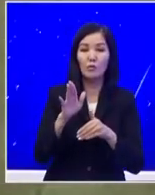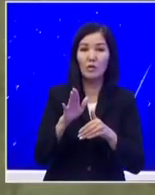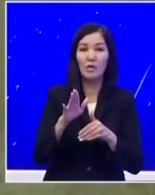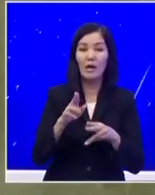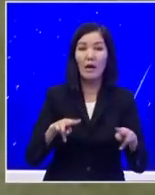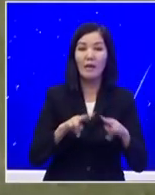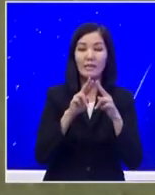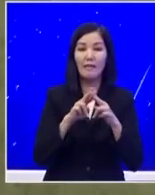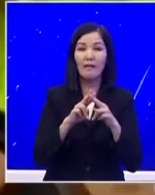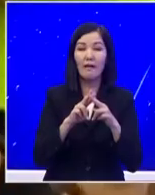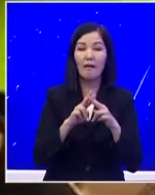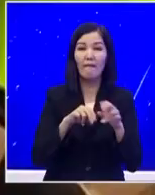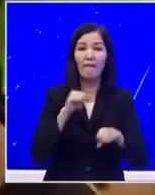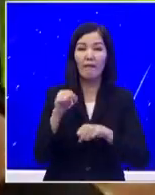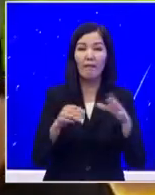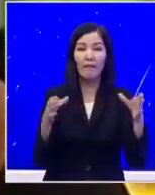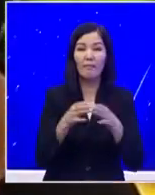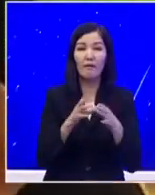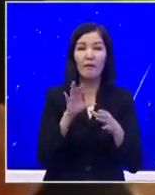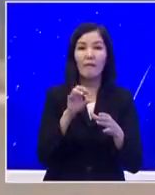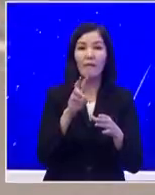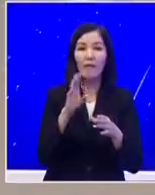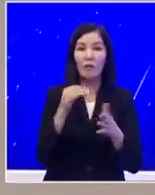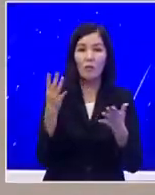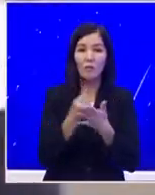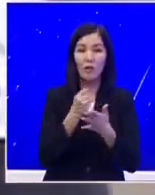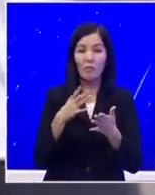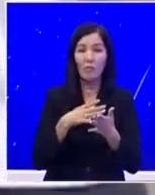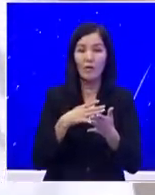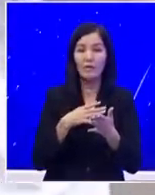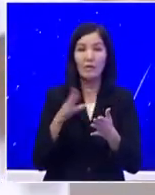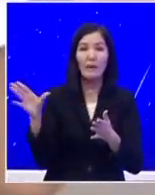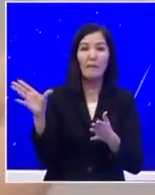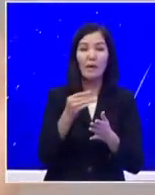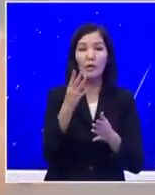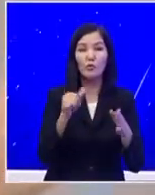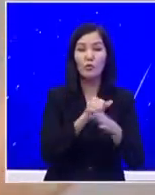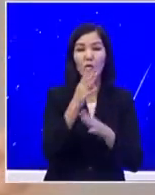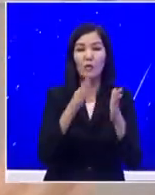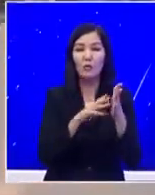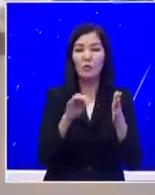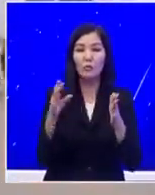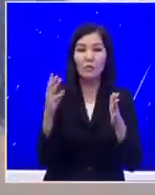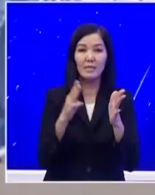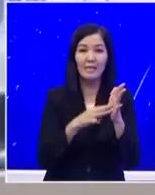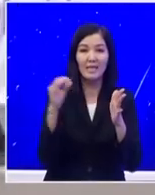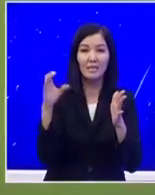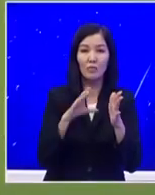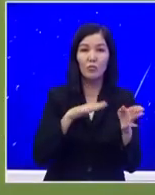Астана велокомандасының менеджері Александр Винокуров қол жеткізген болатын. Ол барлығын 4 сағат 9 минут 8 секундта